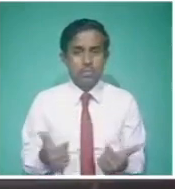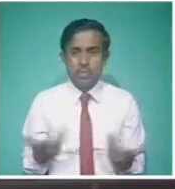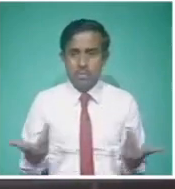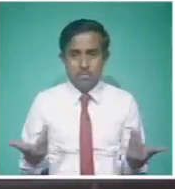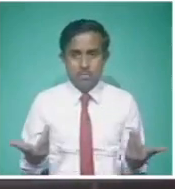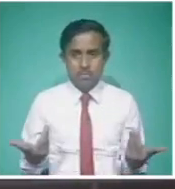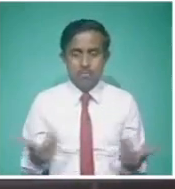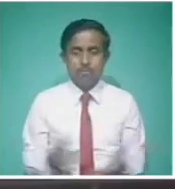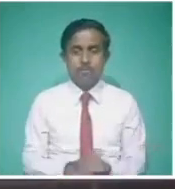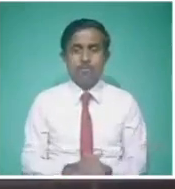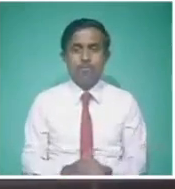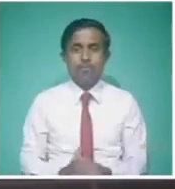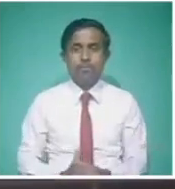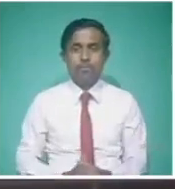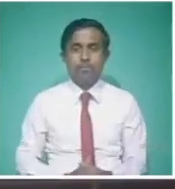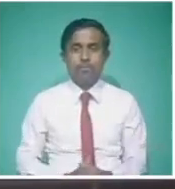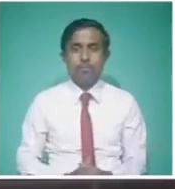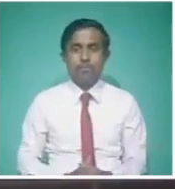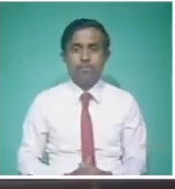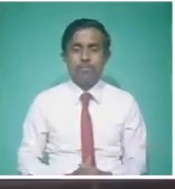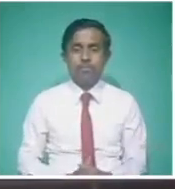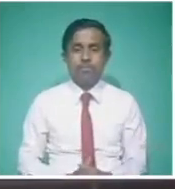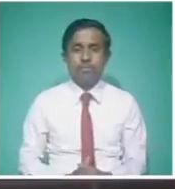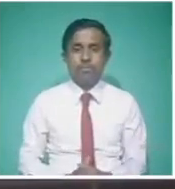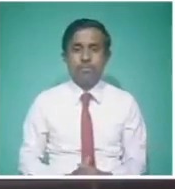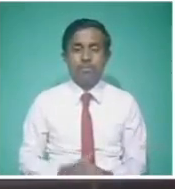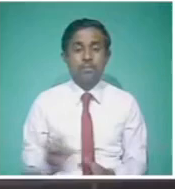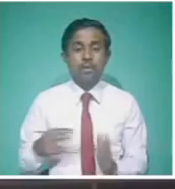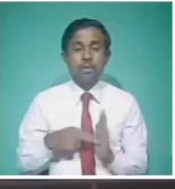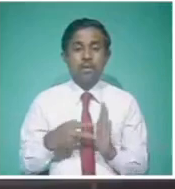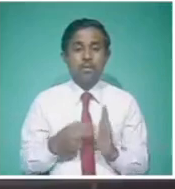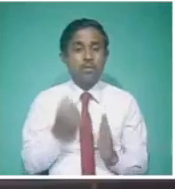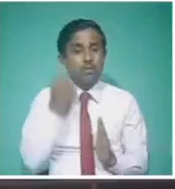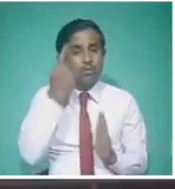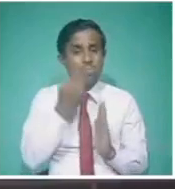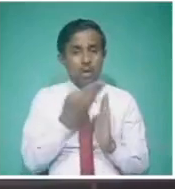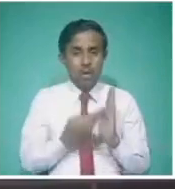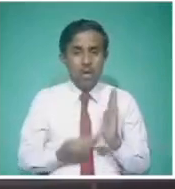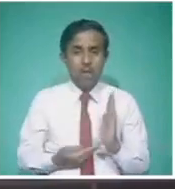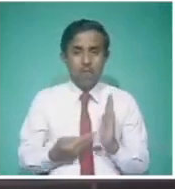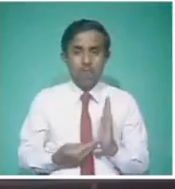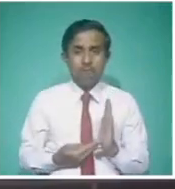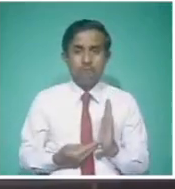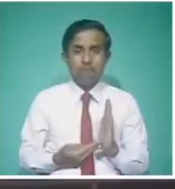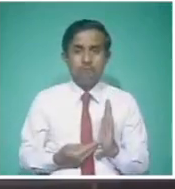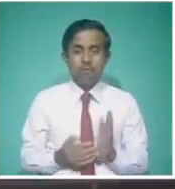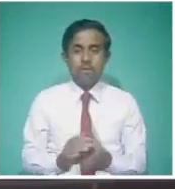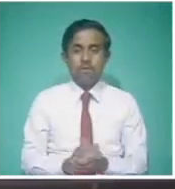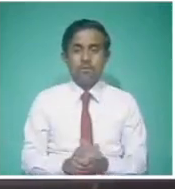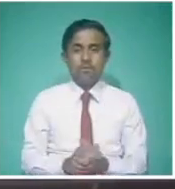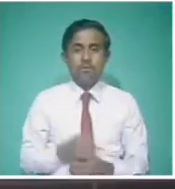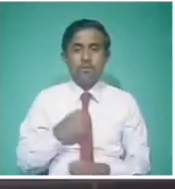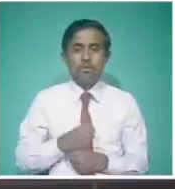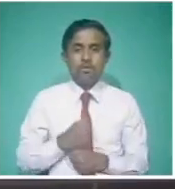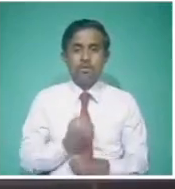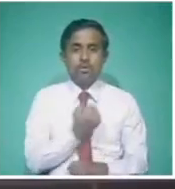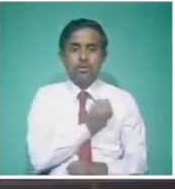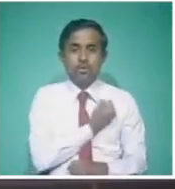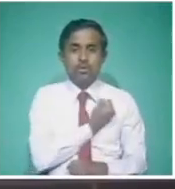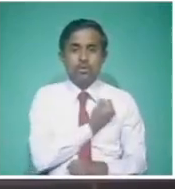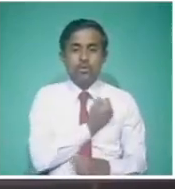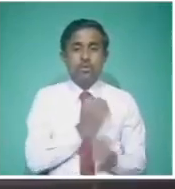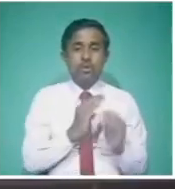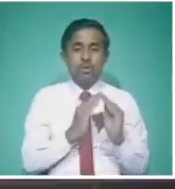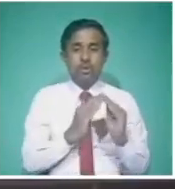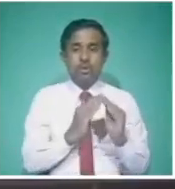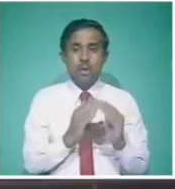වගේම මෙම අයවැය යෝජනාවක් කරලා තියෙනවා රජයේ රෝහල් වලට පේයින්